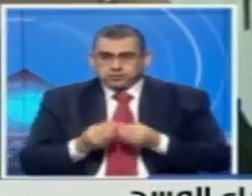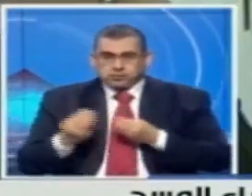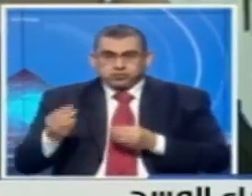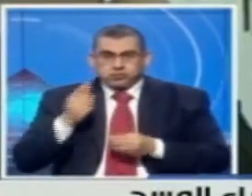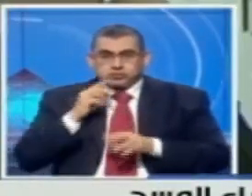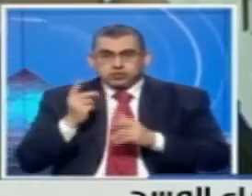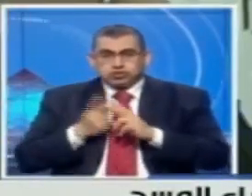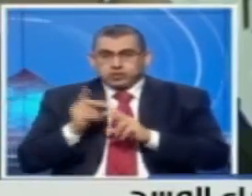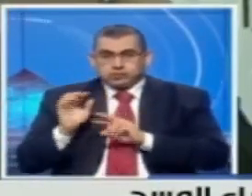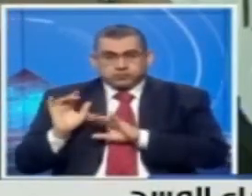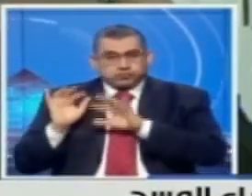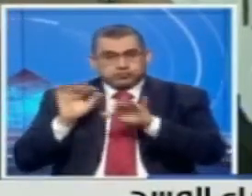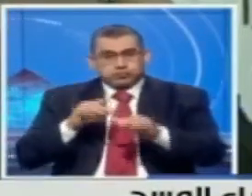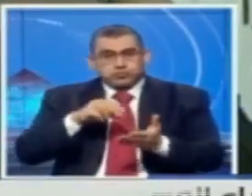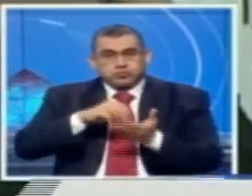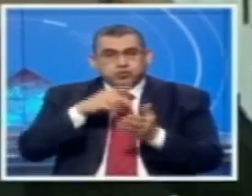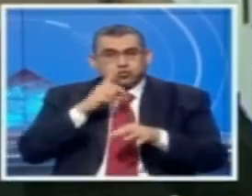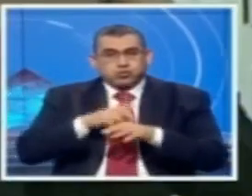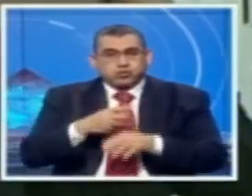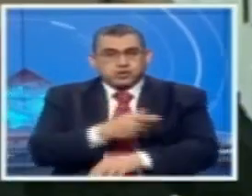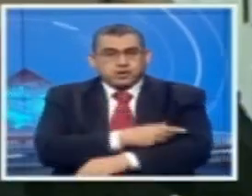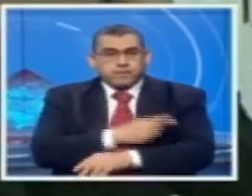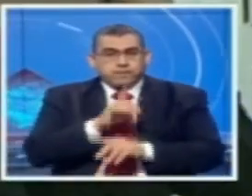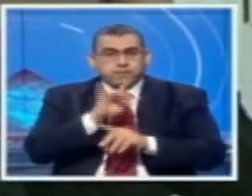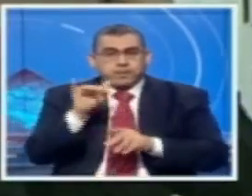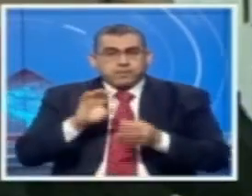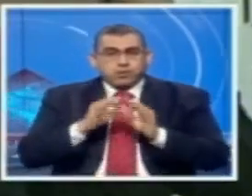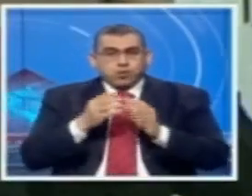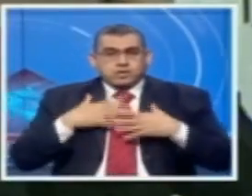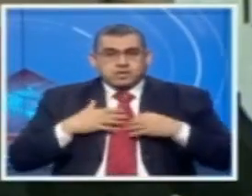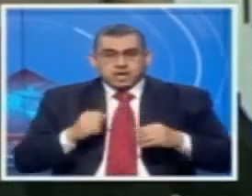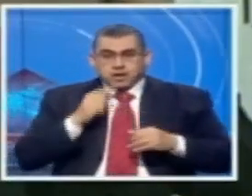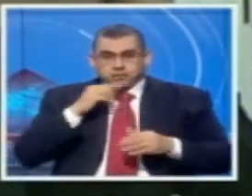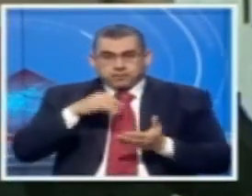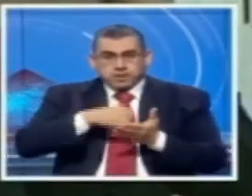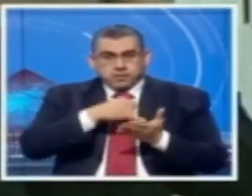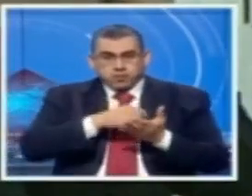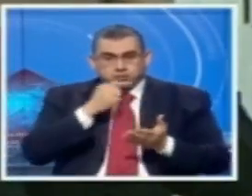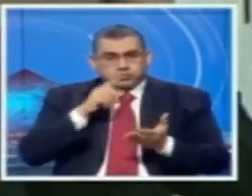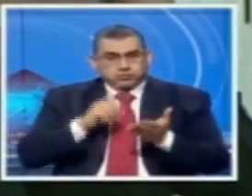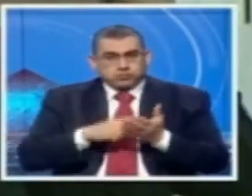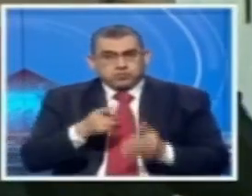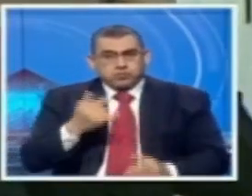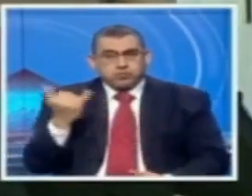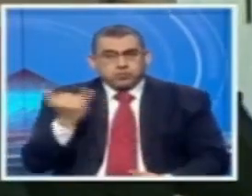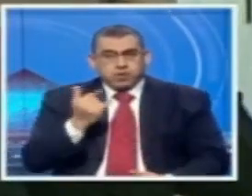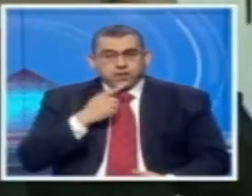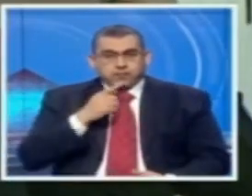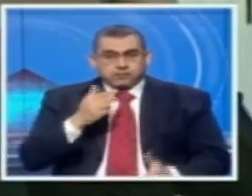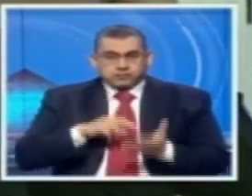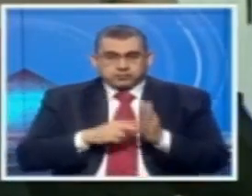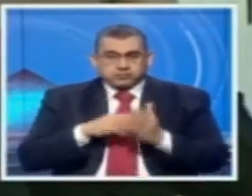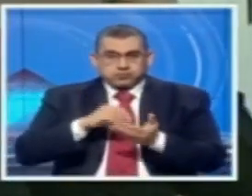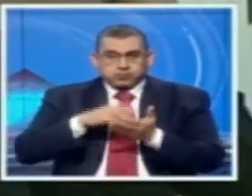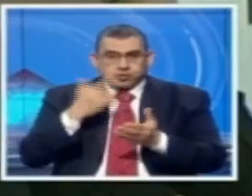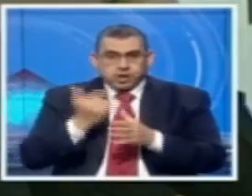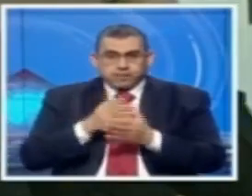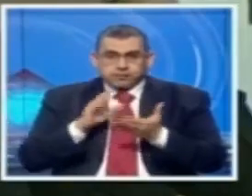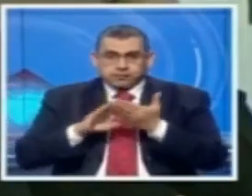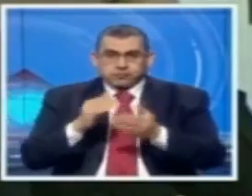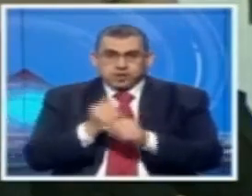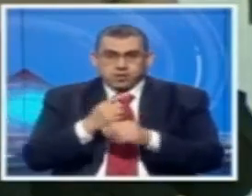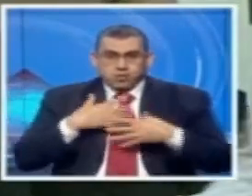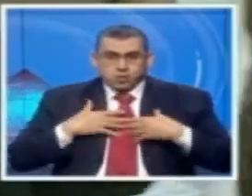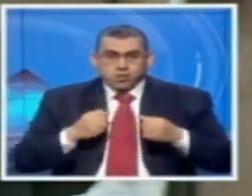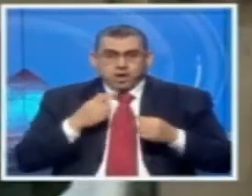المواطنين على مبادرات الرئاسيه مئات مليون صحه بالمراكز الطبيه يؤكد ويوم الكامل بان تلك المبادرات الفاعله فالوقايه